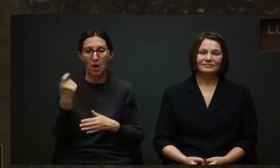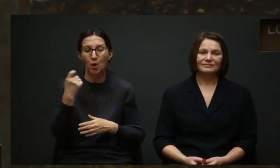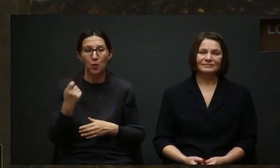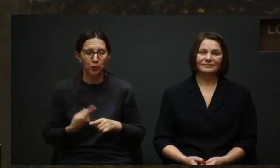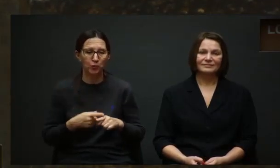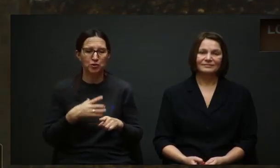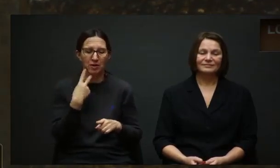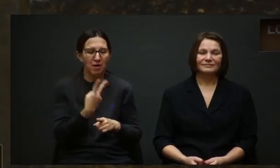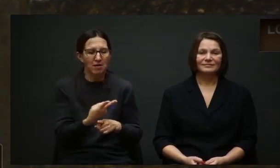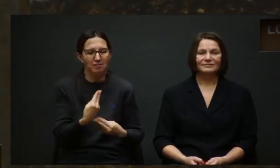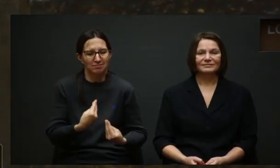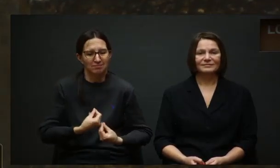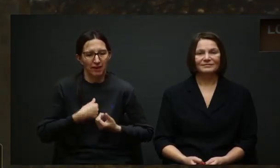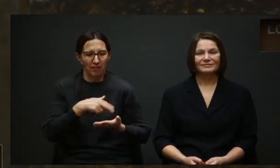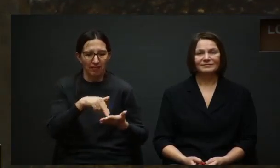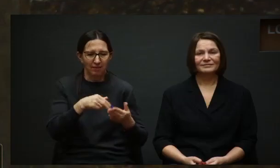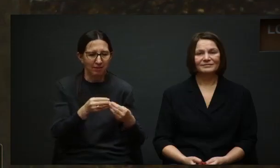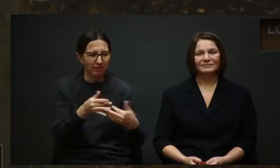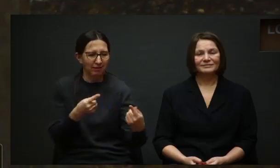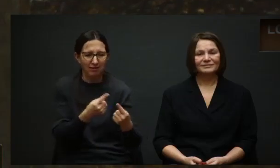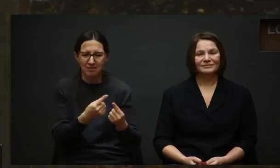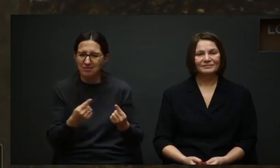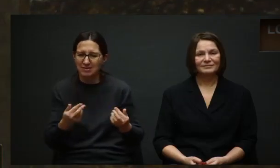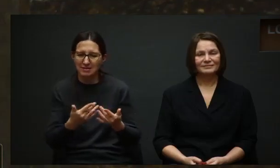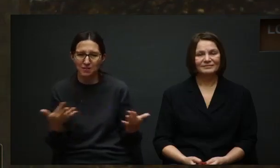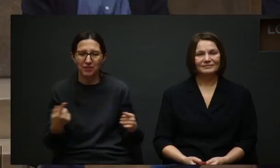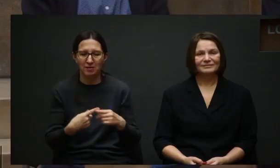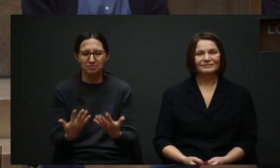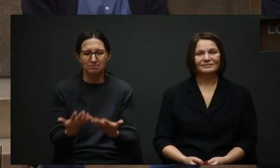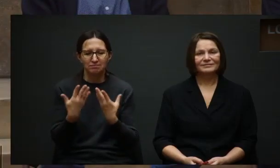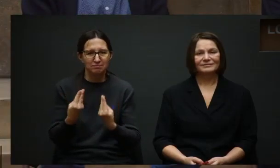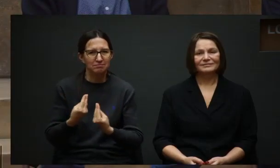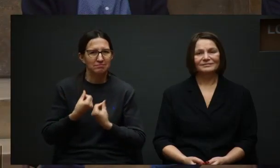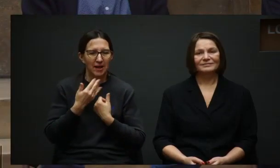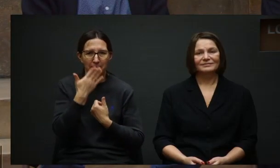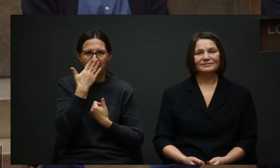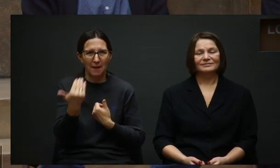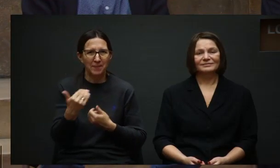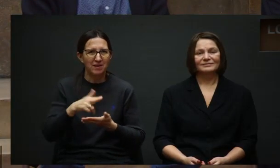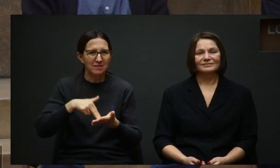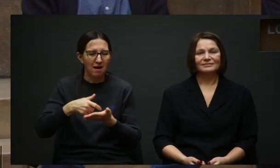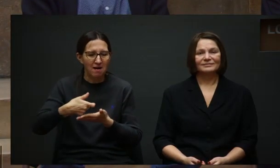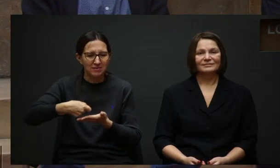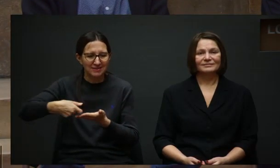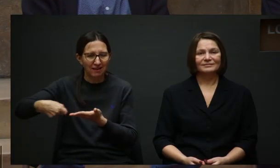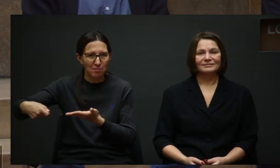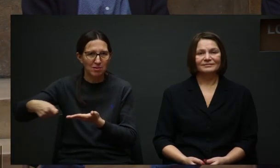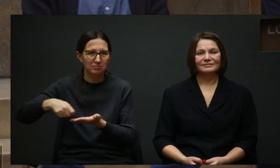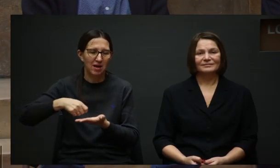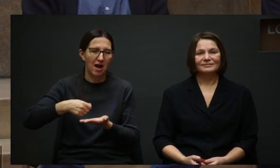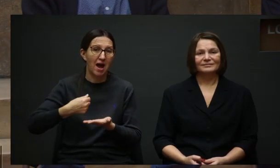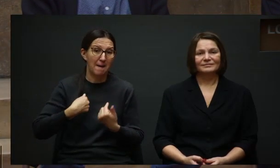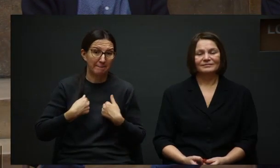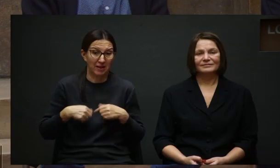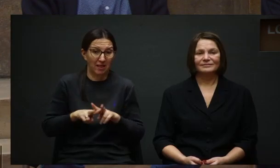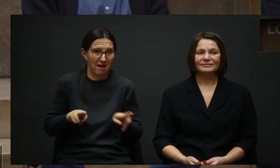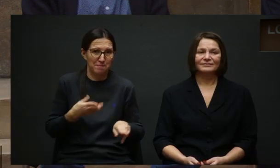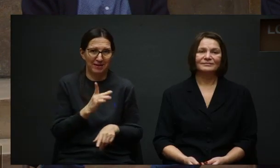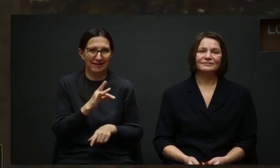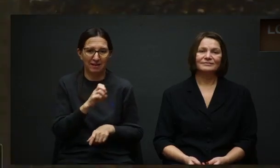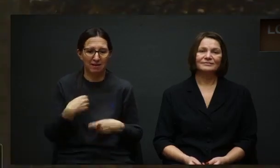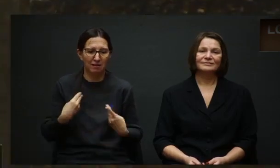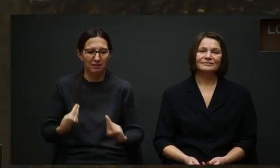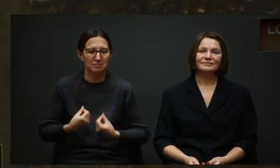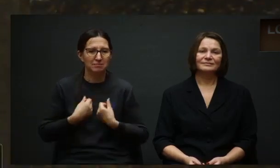наверное, кисти, там, не знаю, какие-то запах краски, вот это вот все. А меня, так же, как и Кирилла,